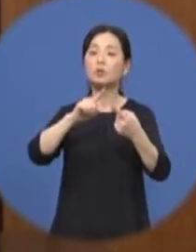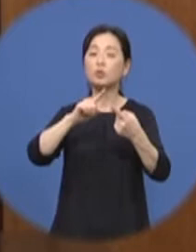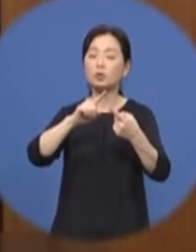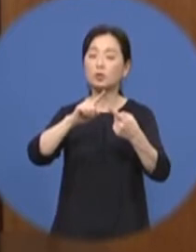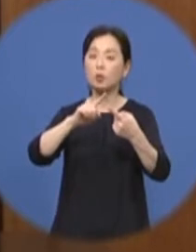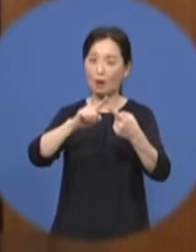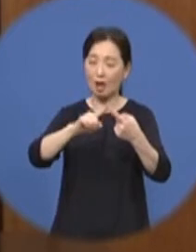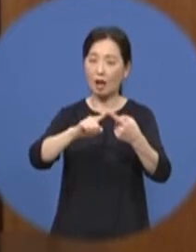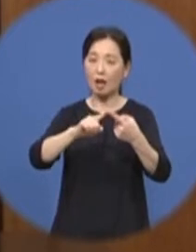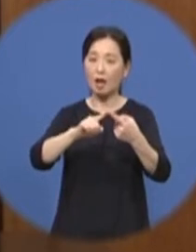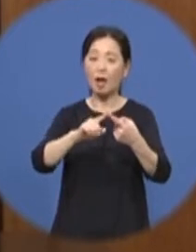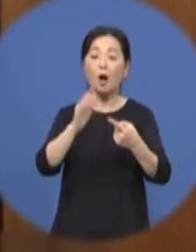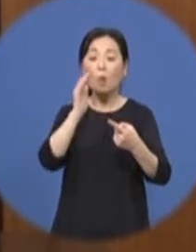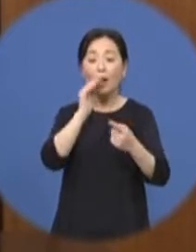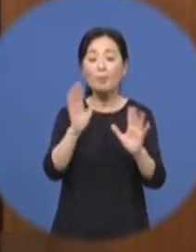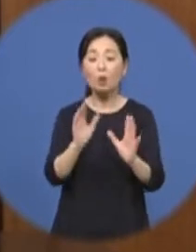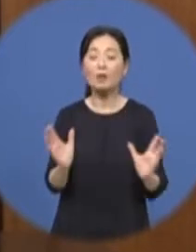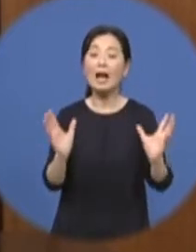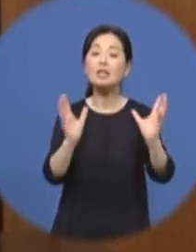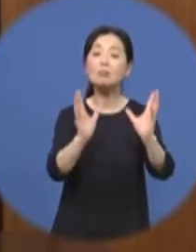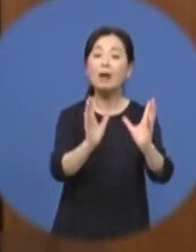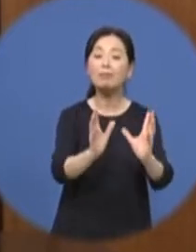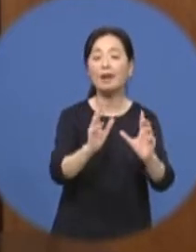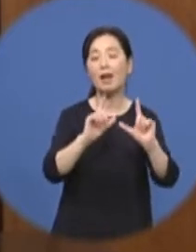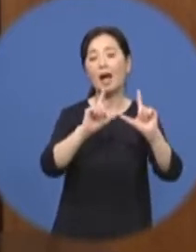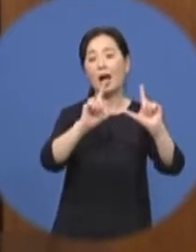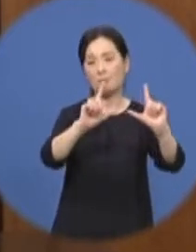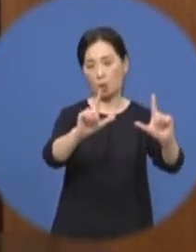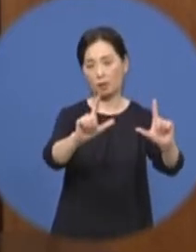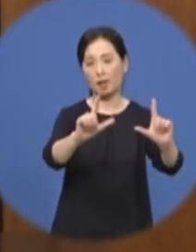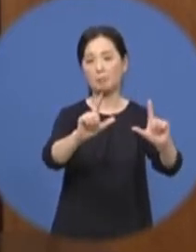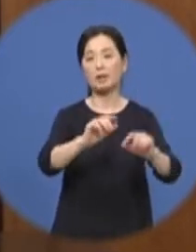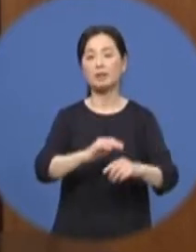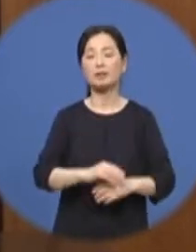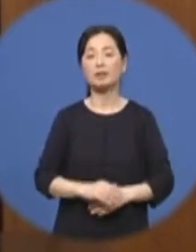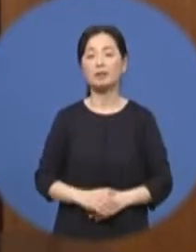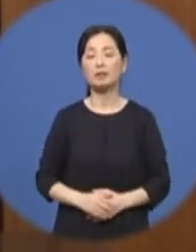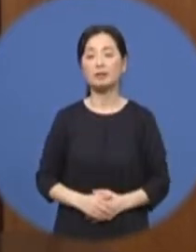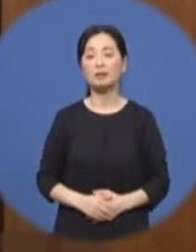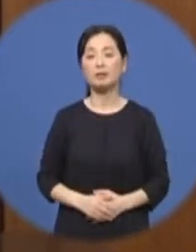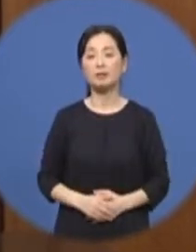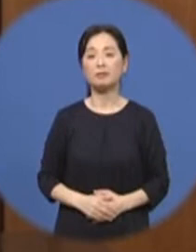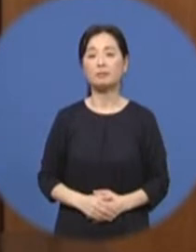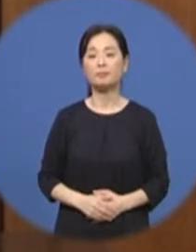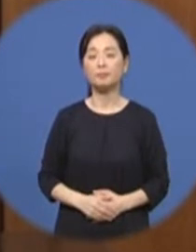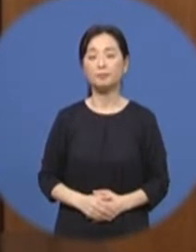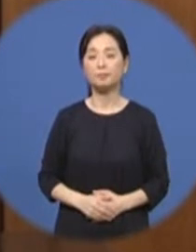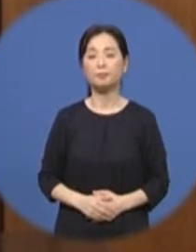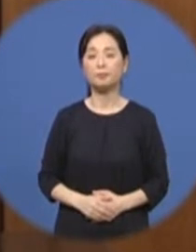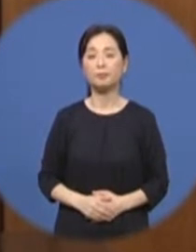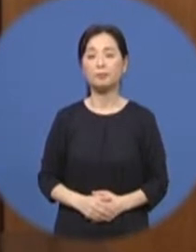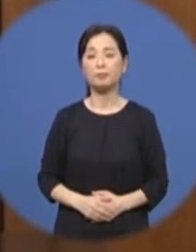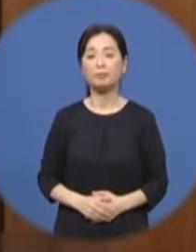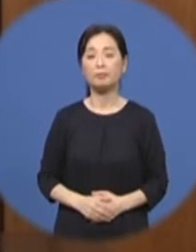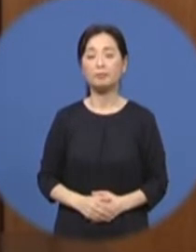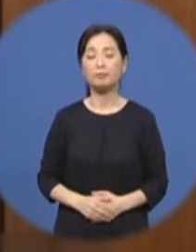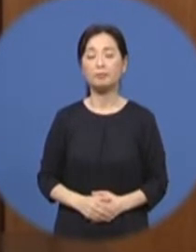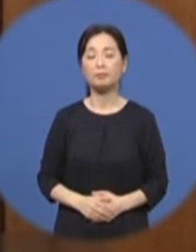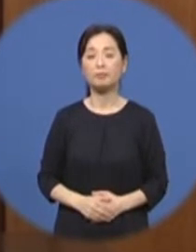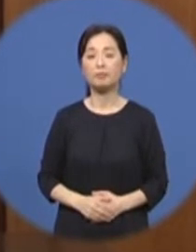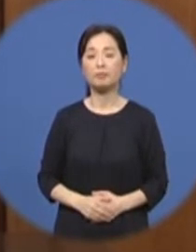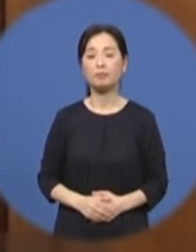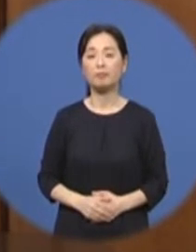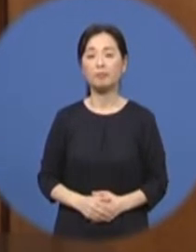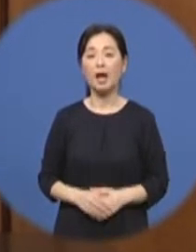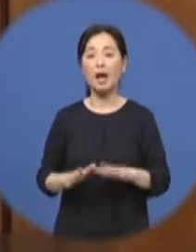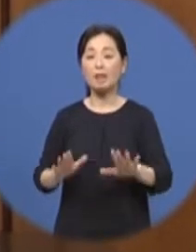、そしてその発表する機会を作ったりとかっていうことをしてるんですけれども、きっと